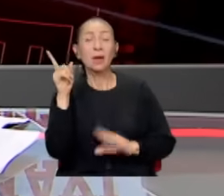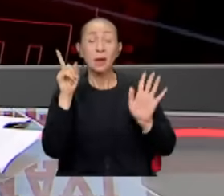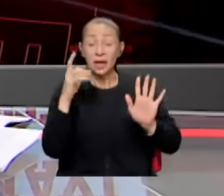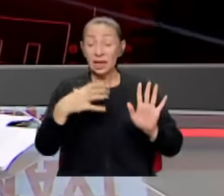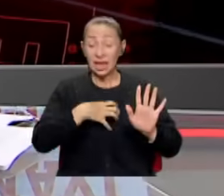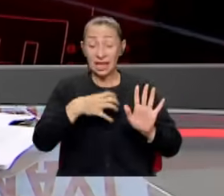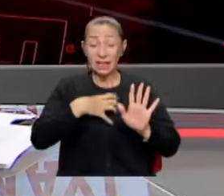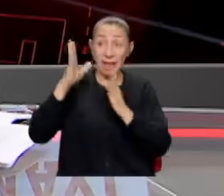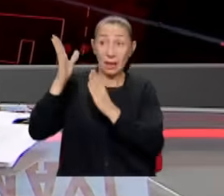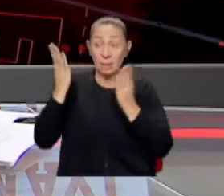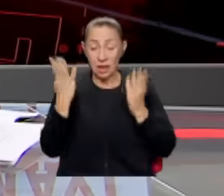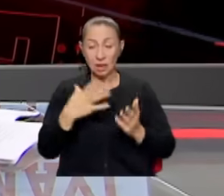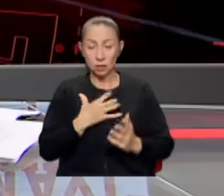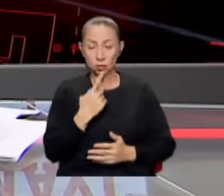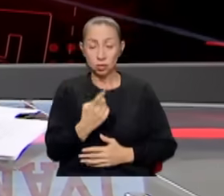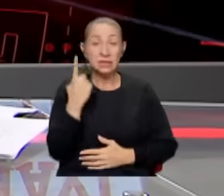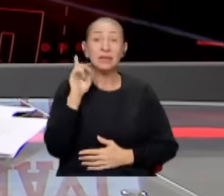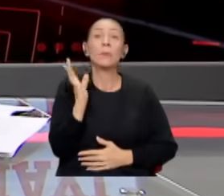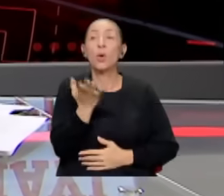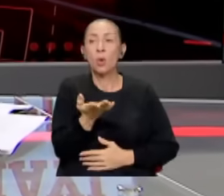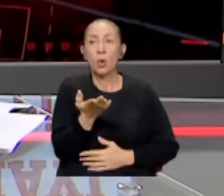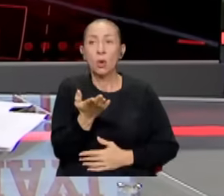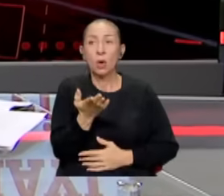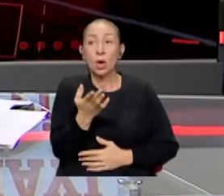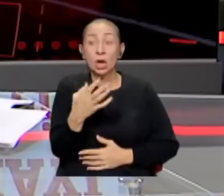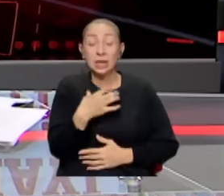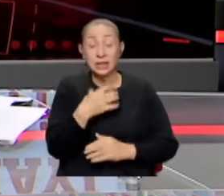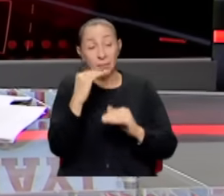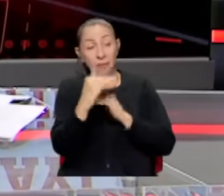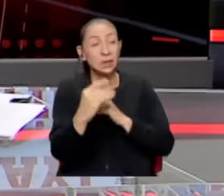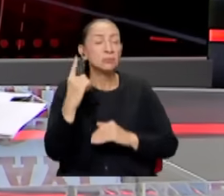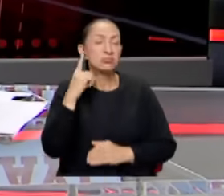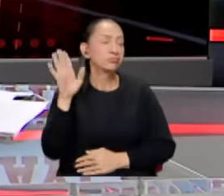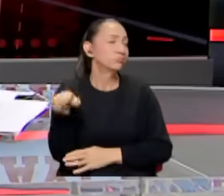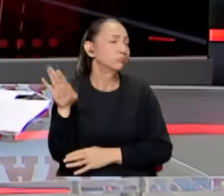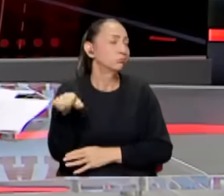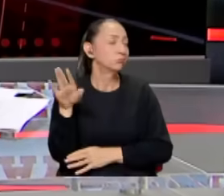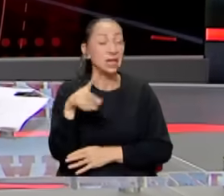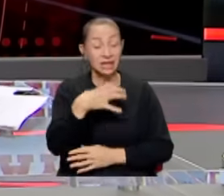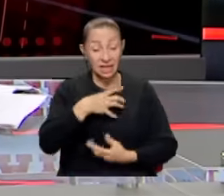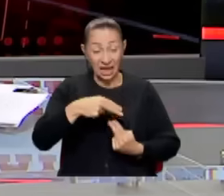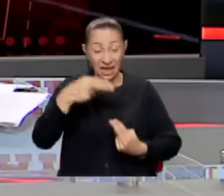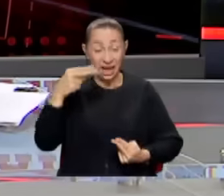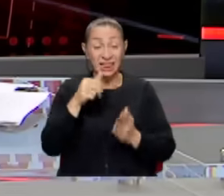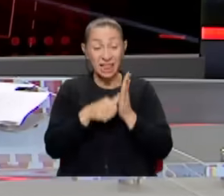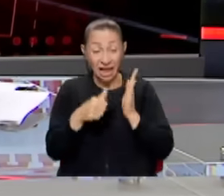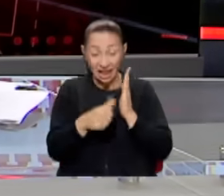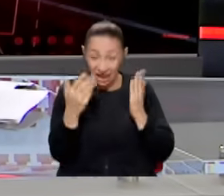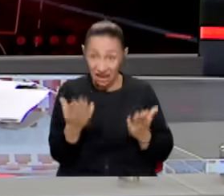kendi kendileri bile kendi sözlerini dinlemiyor Kendi milletlerine kulak asmıyor kendi hikayelerini